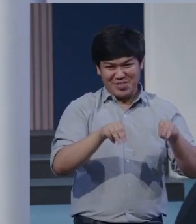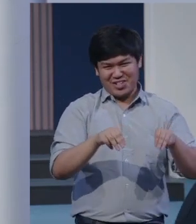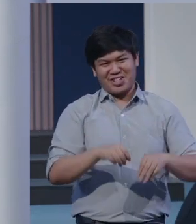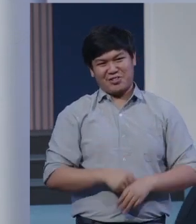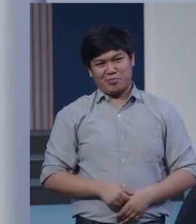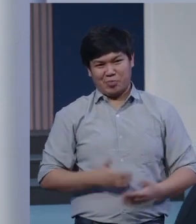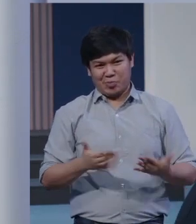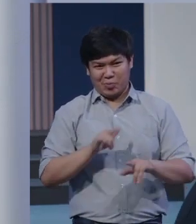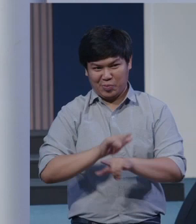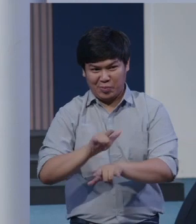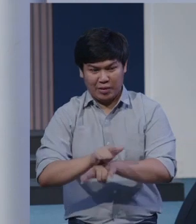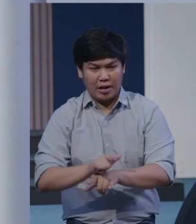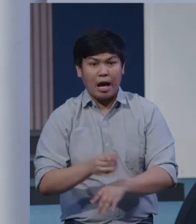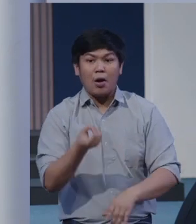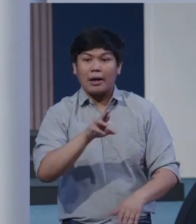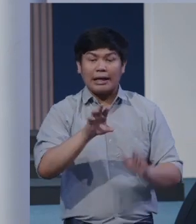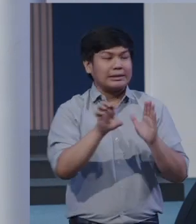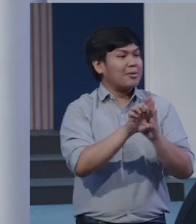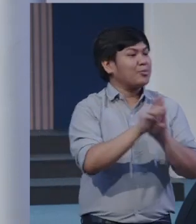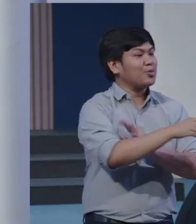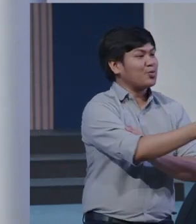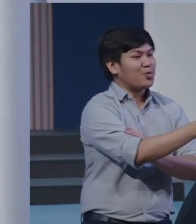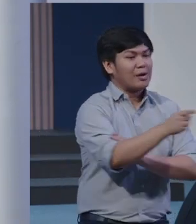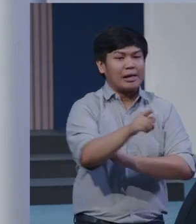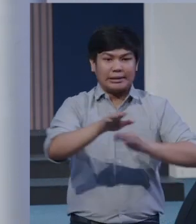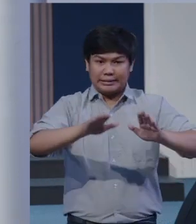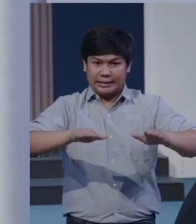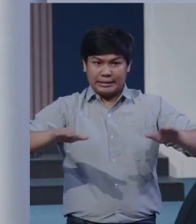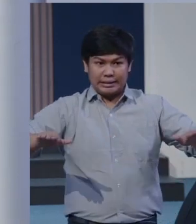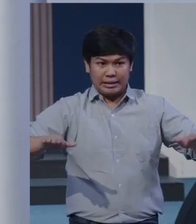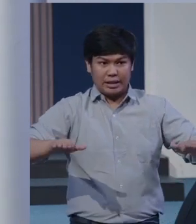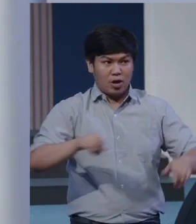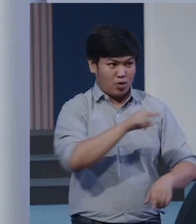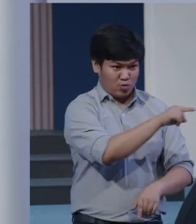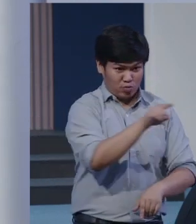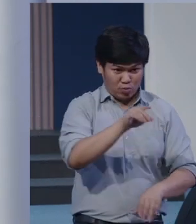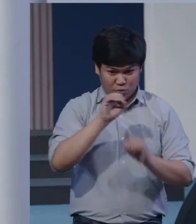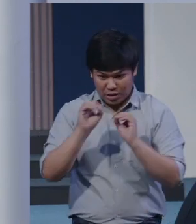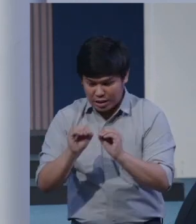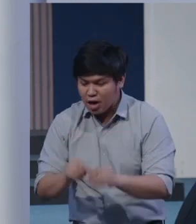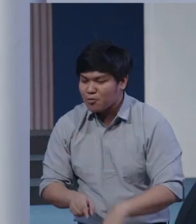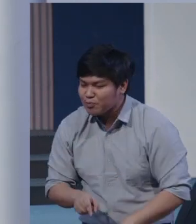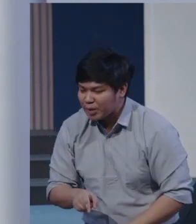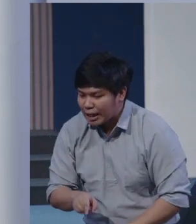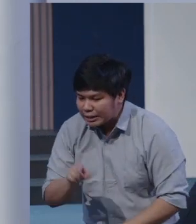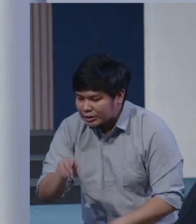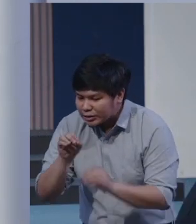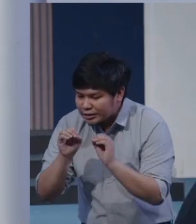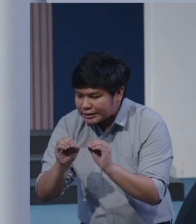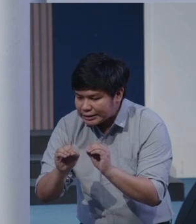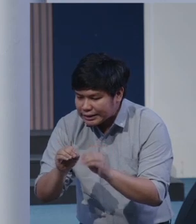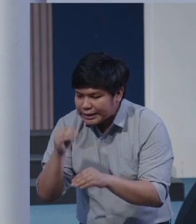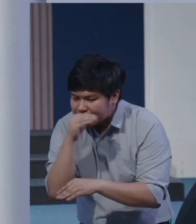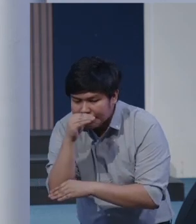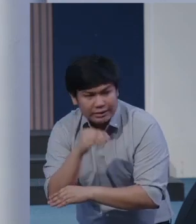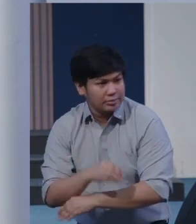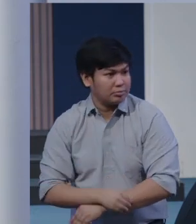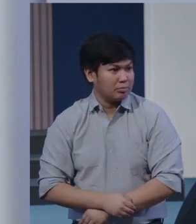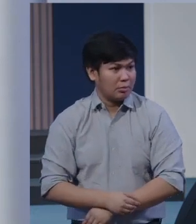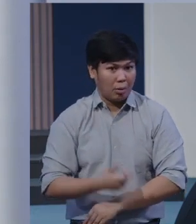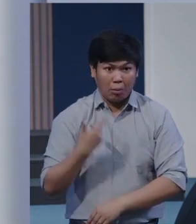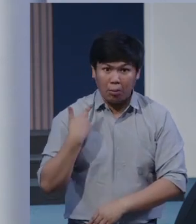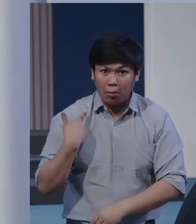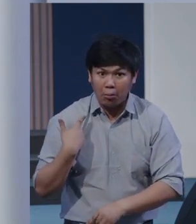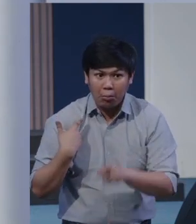Meron po ba sa inyo na nagtuturo sa anak niyo na magsinungaling no ah Siguro